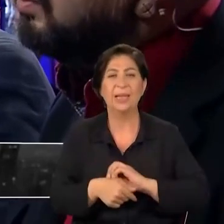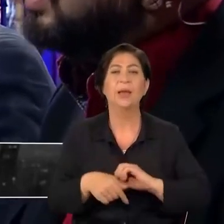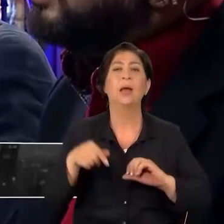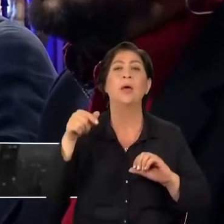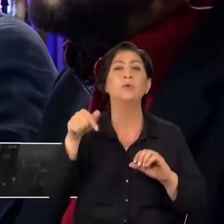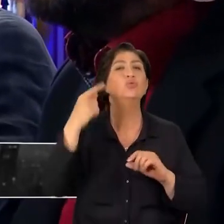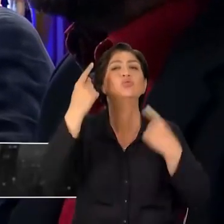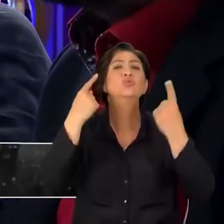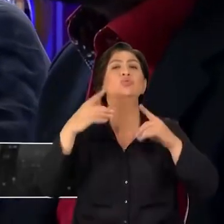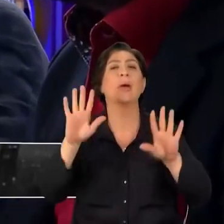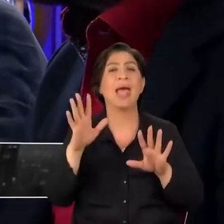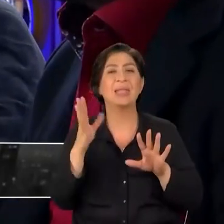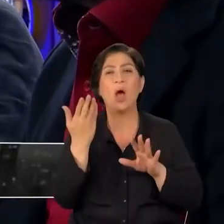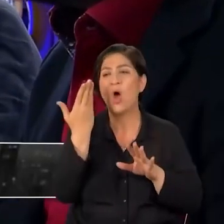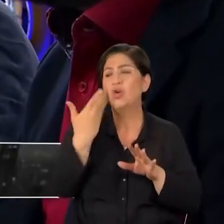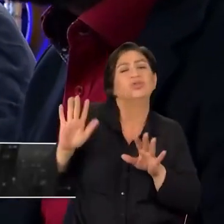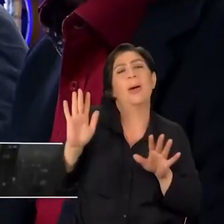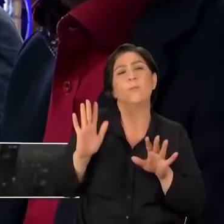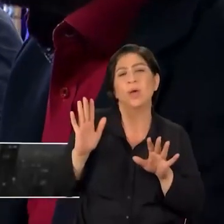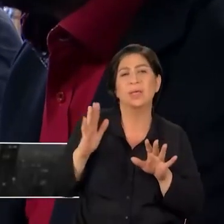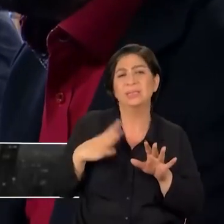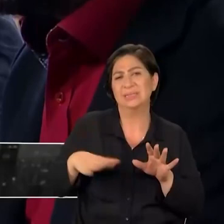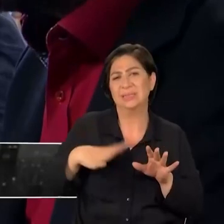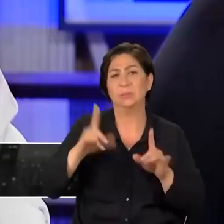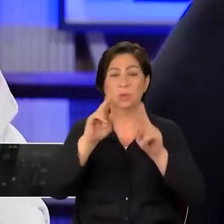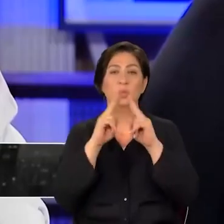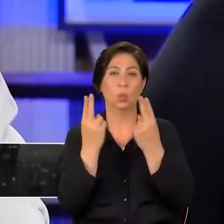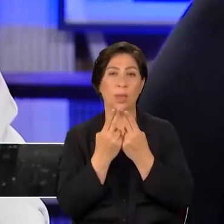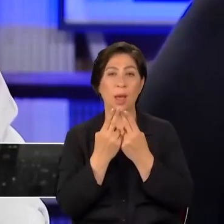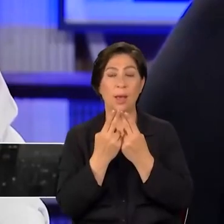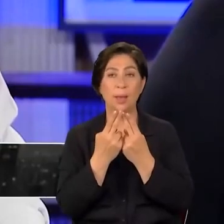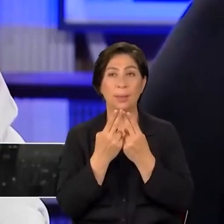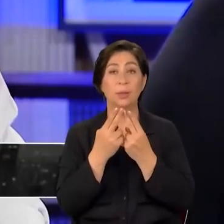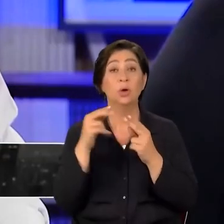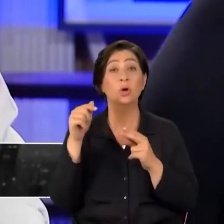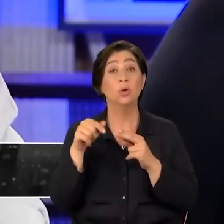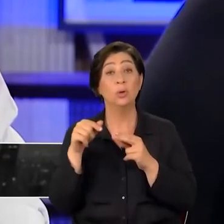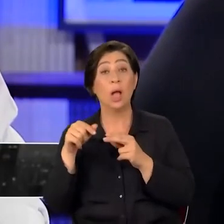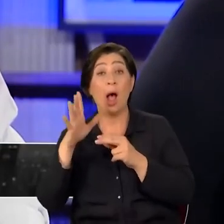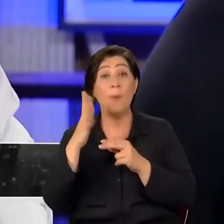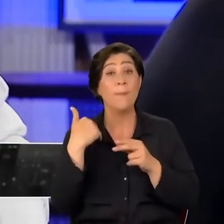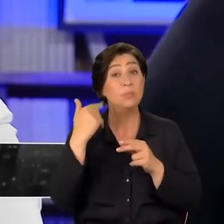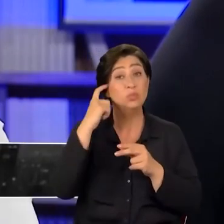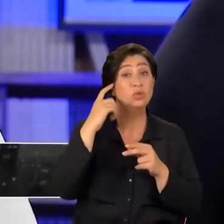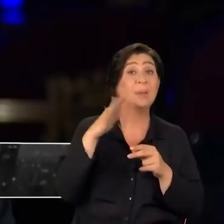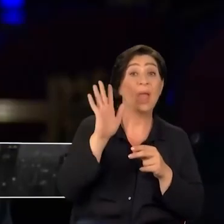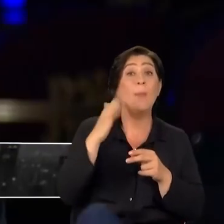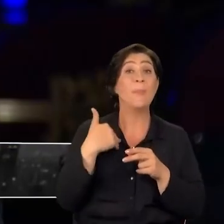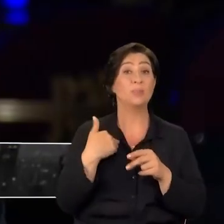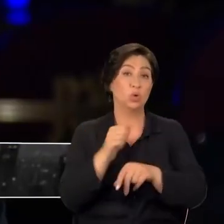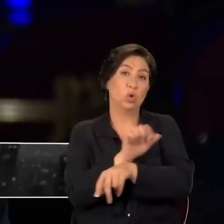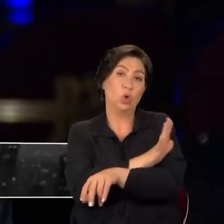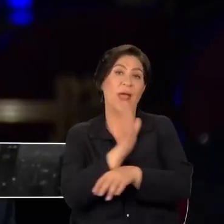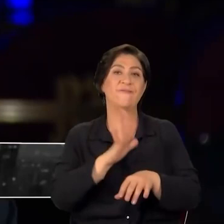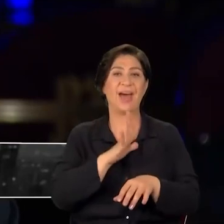Çok önemli bir yere ve, evet. ve böyle düşünmeyenlerden de hoşlanmamayı tercih ettiğimiz bir dünya. Şimdi burada şunu... Ama benim görüşlerim değil